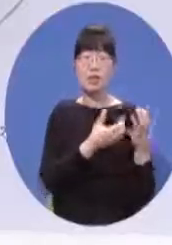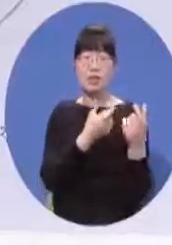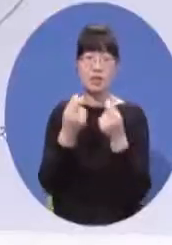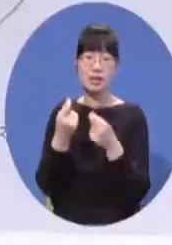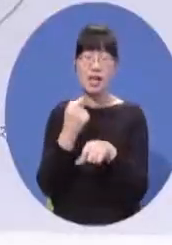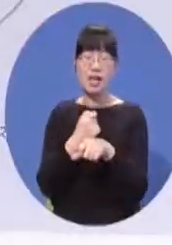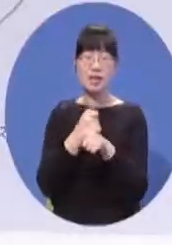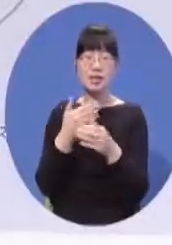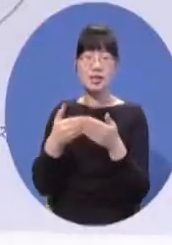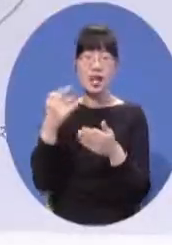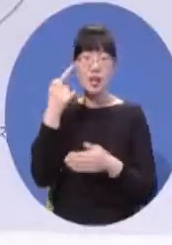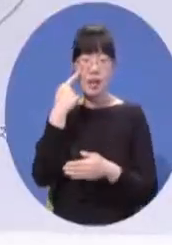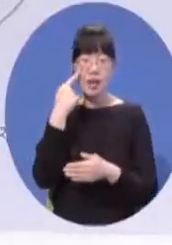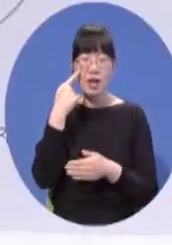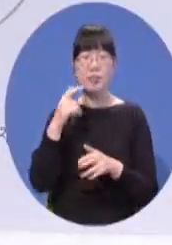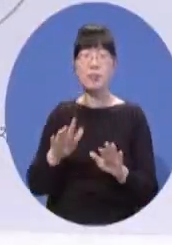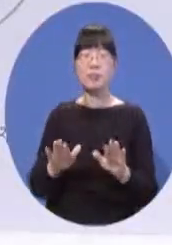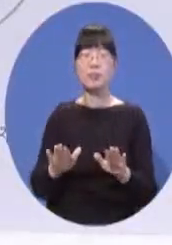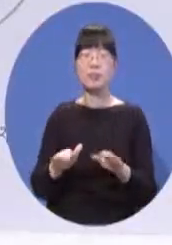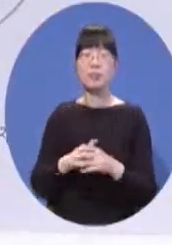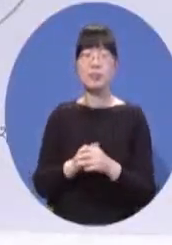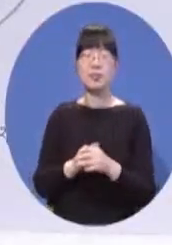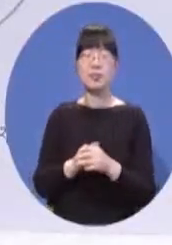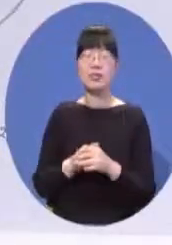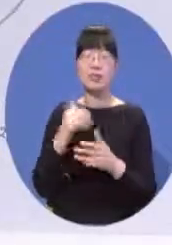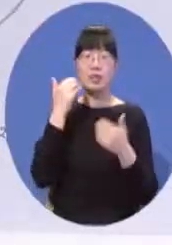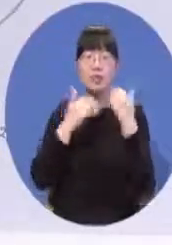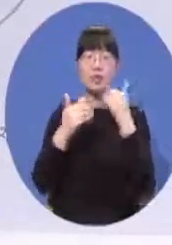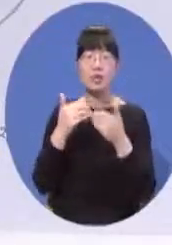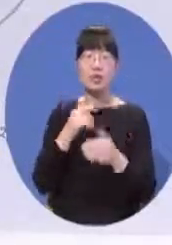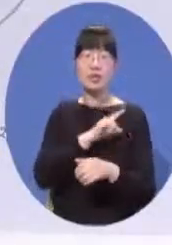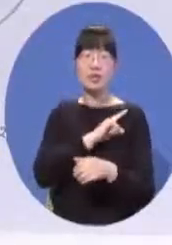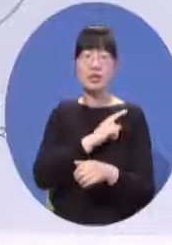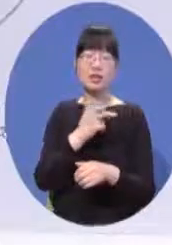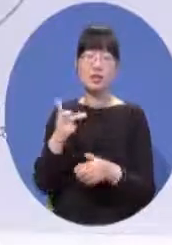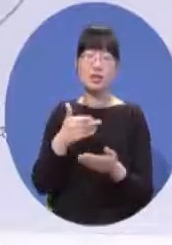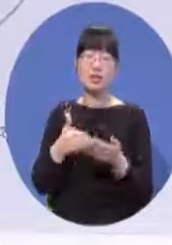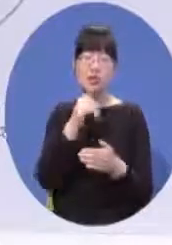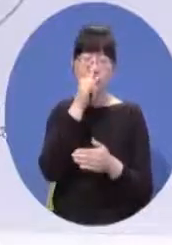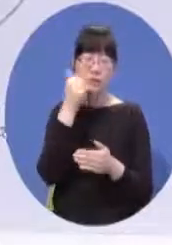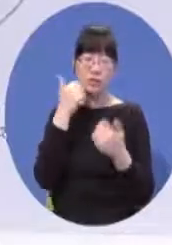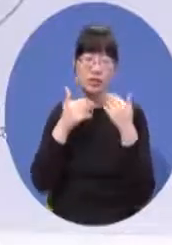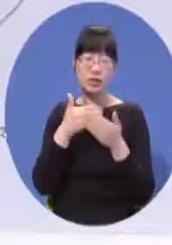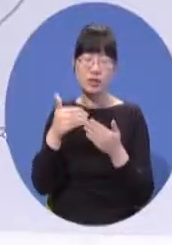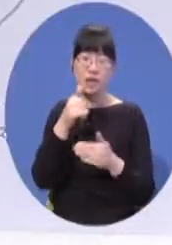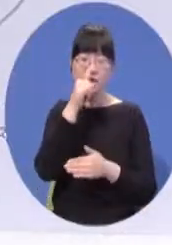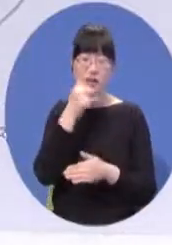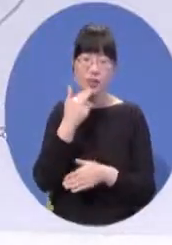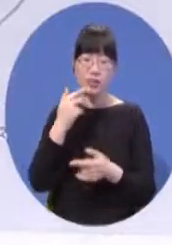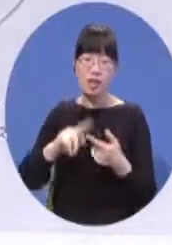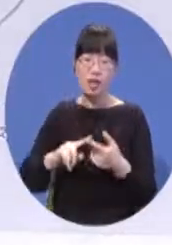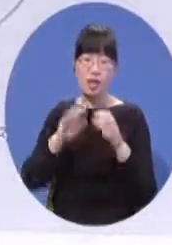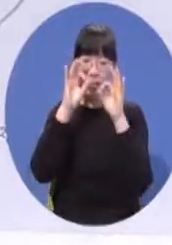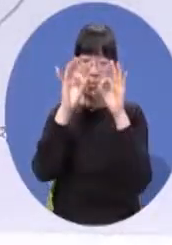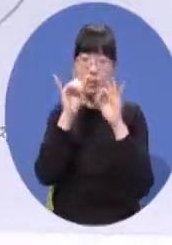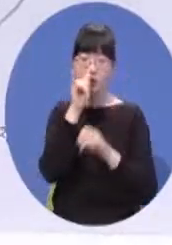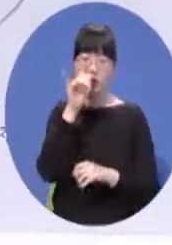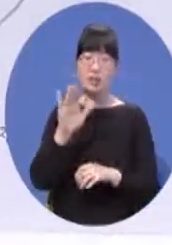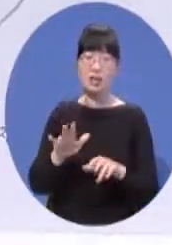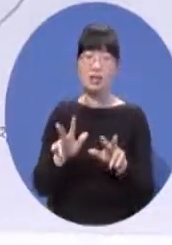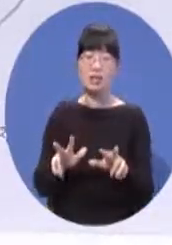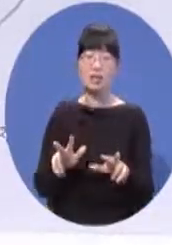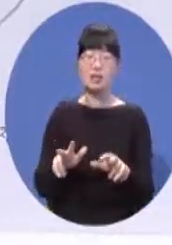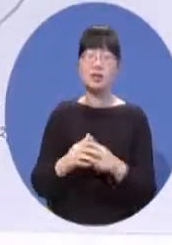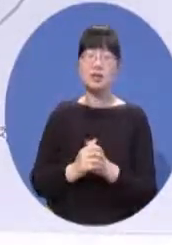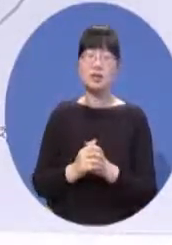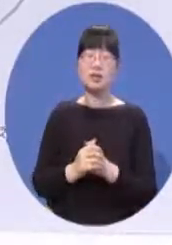있는 거 그려봐 이렇게 한 거예요. 네. 그랬더니 여기서는 누굴 제일 크게 그리고 누굴 그렸냐 안 그렸느냐 이런 걸 좀 보는데요. 지금